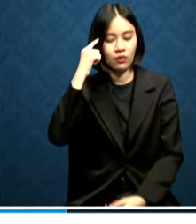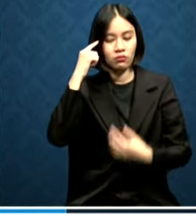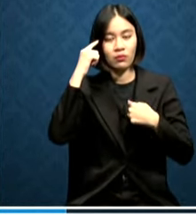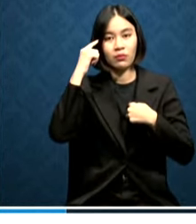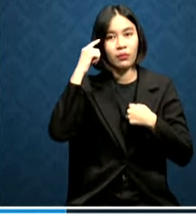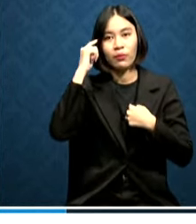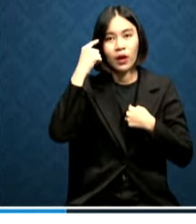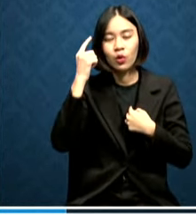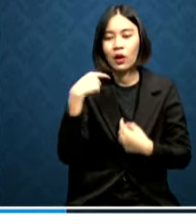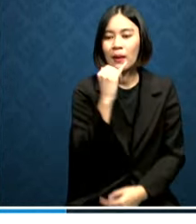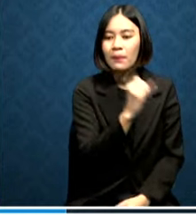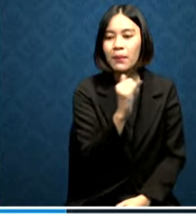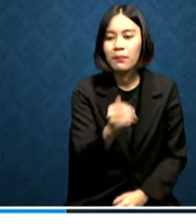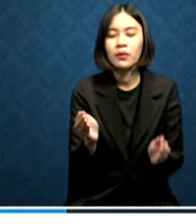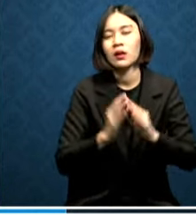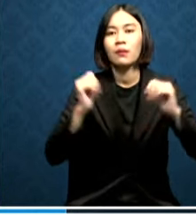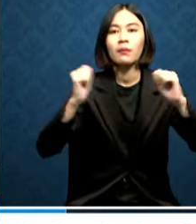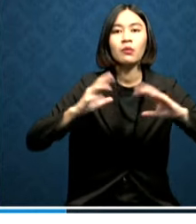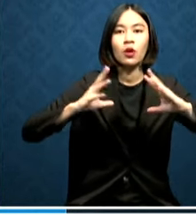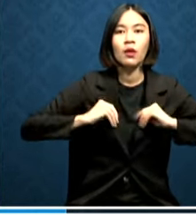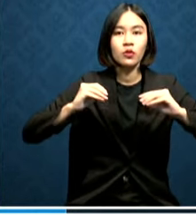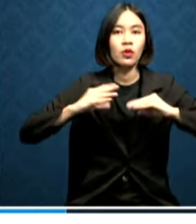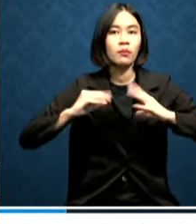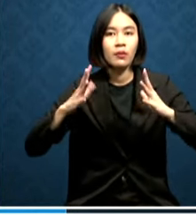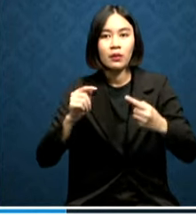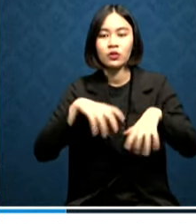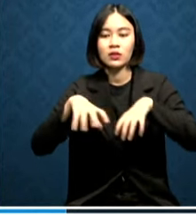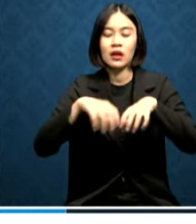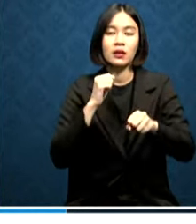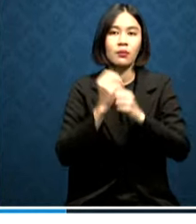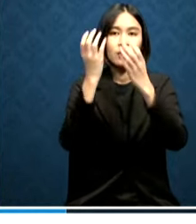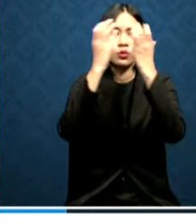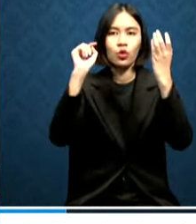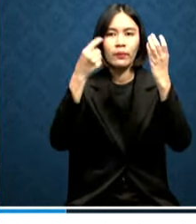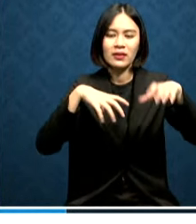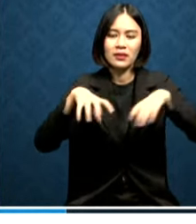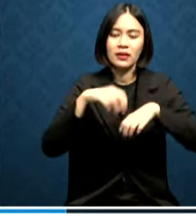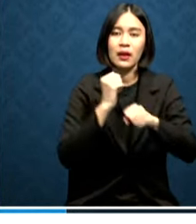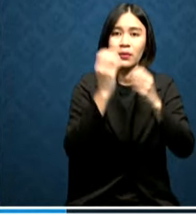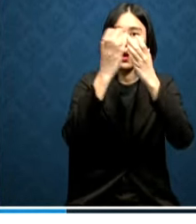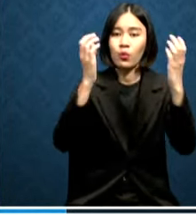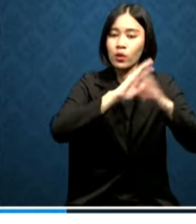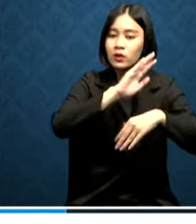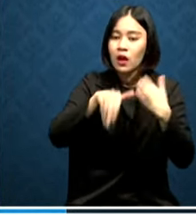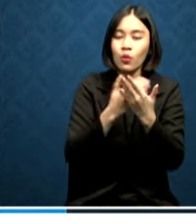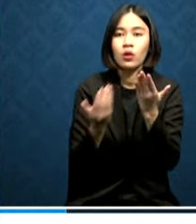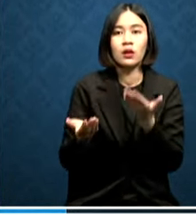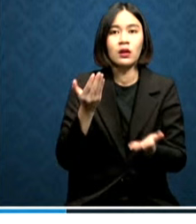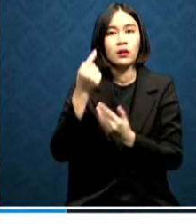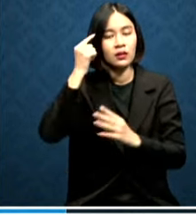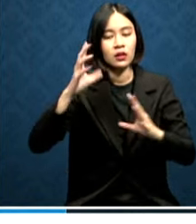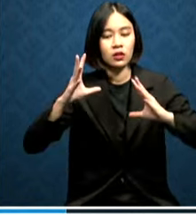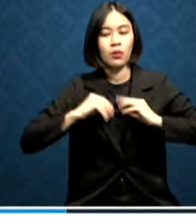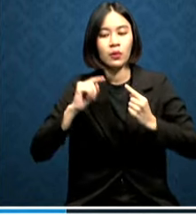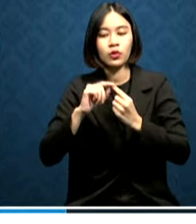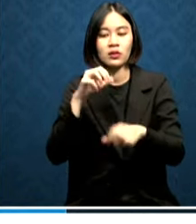คนที่จะไปลงมติว่าเห็นชอบกับการจัดทำนั้นน่ะเขาเห็นชอบจะจัดทำรัฐธรรมนูญทั้งฉบับหรือเห็นชอบกับการจัดท